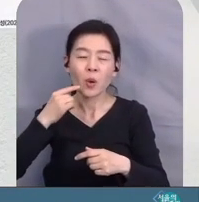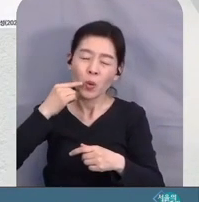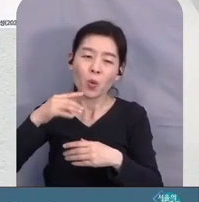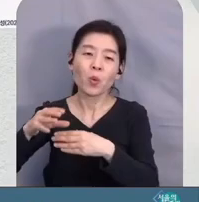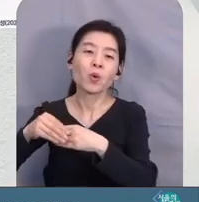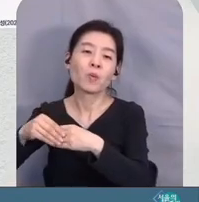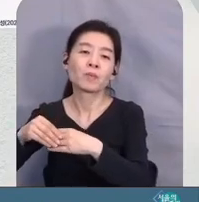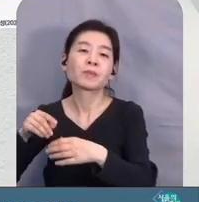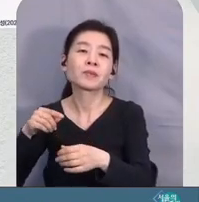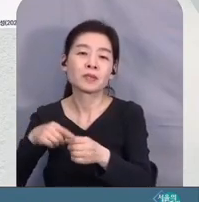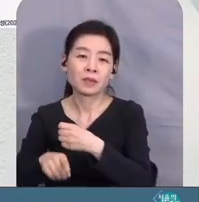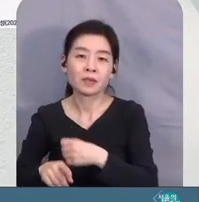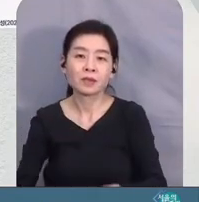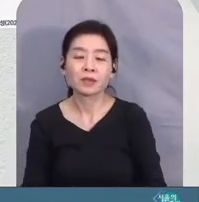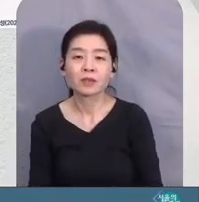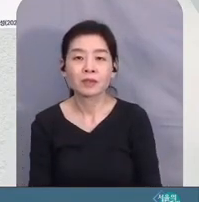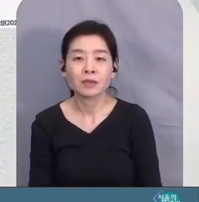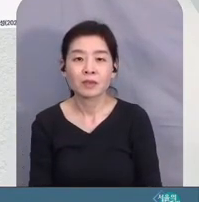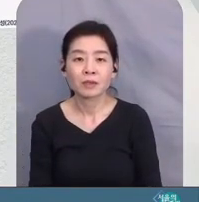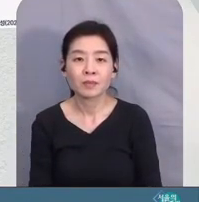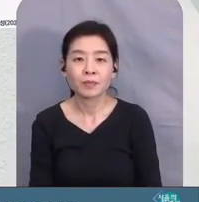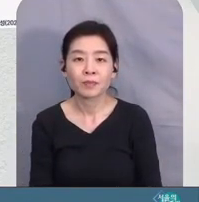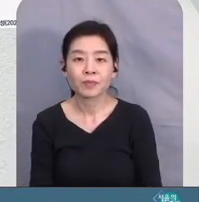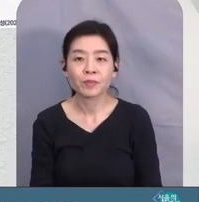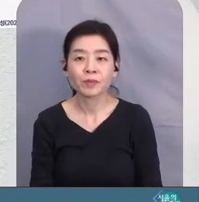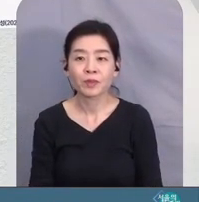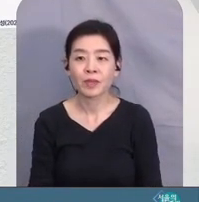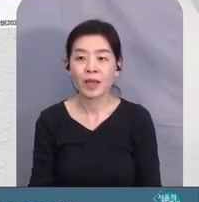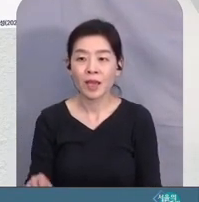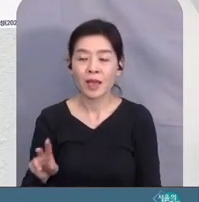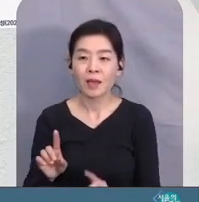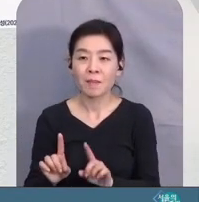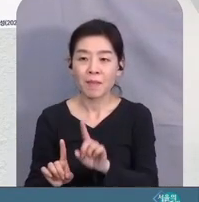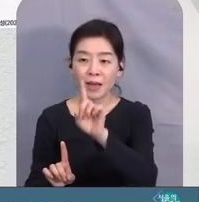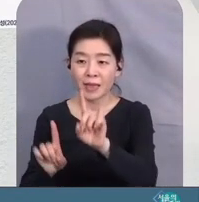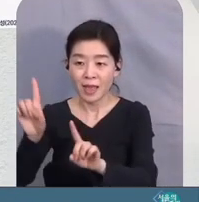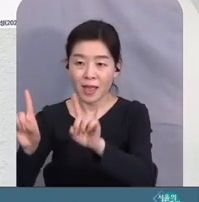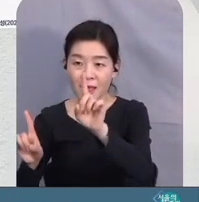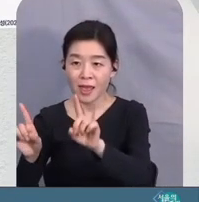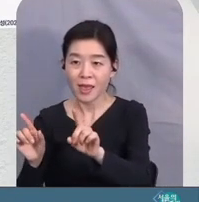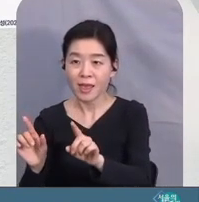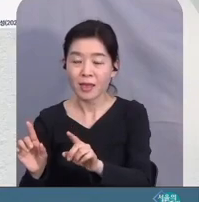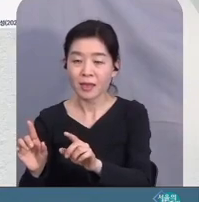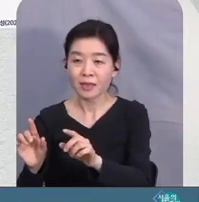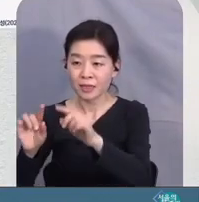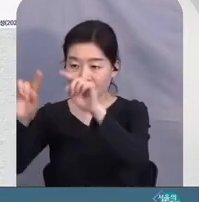여기에 보시면 오른쪽 막대 그래프 있죠. 매년